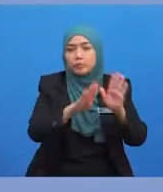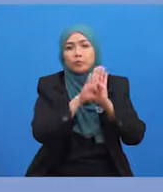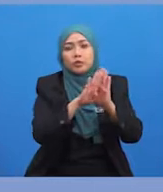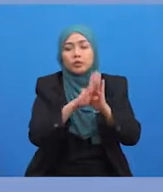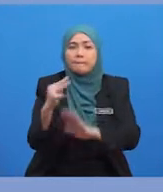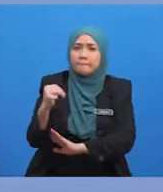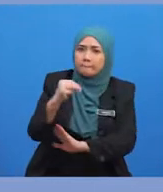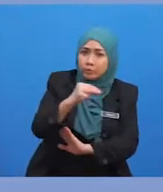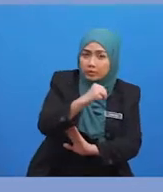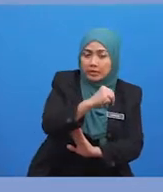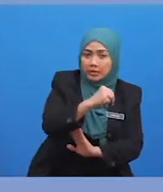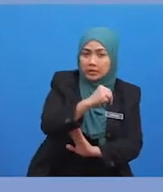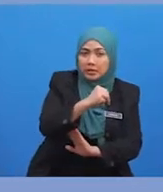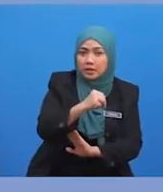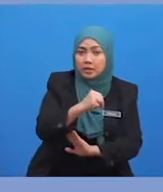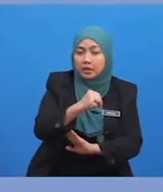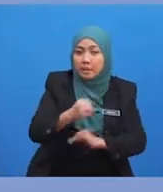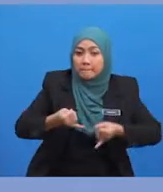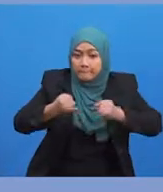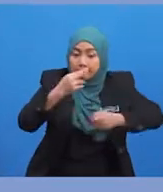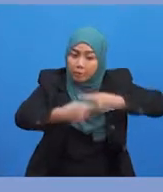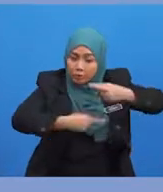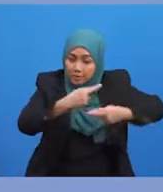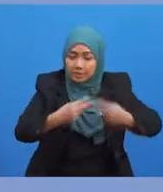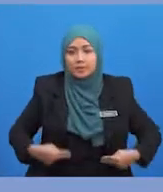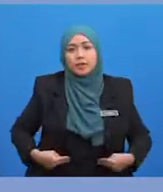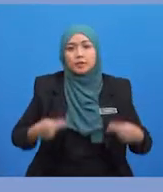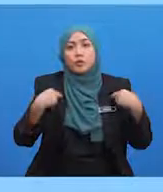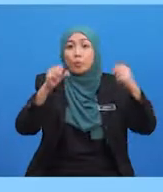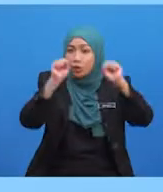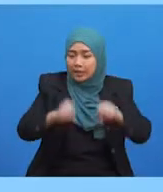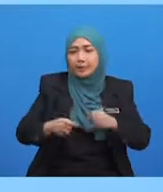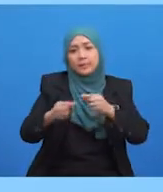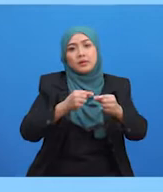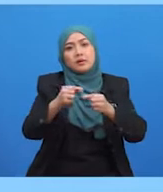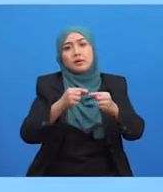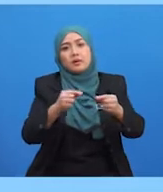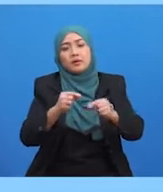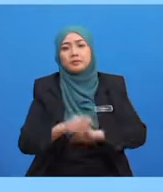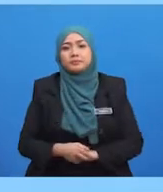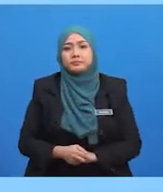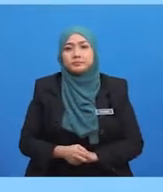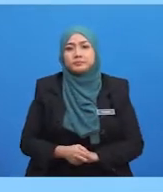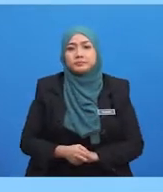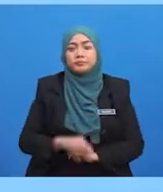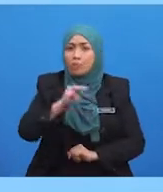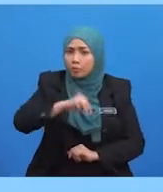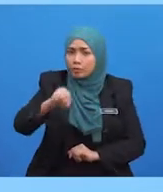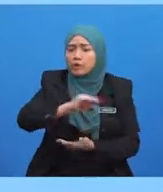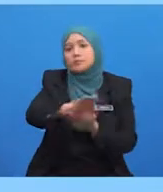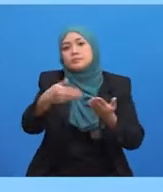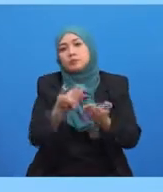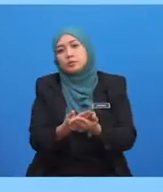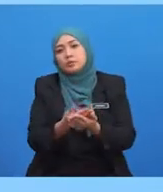mikroorganisma menjalani proses hidup boleh bergerak. murid-murid yang cikgu sayangi.